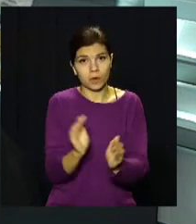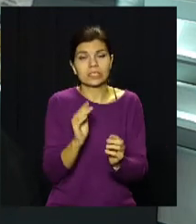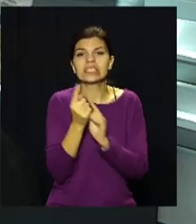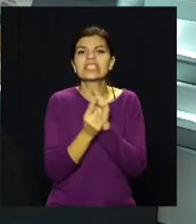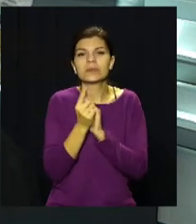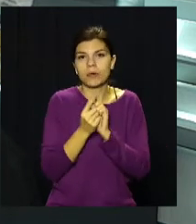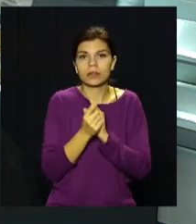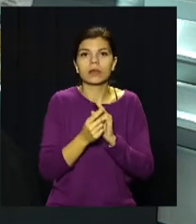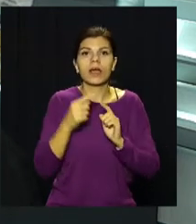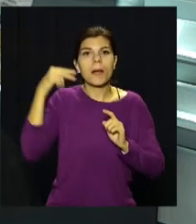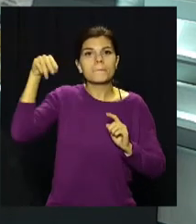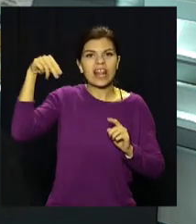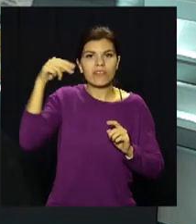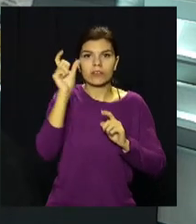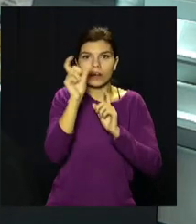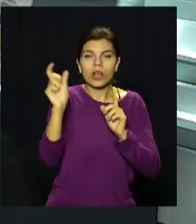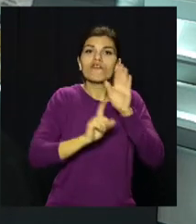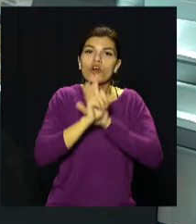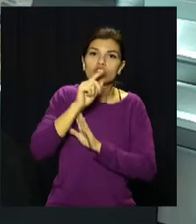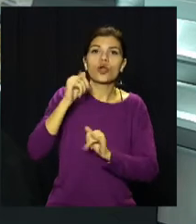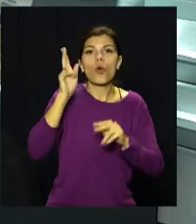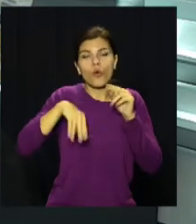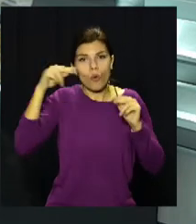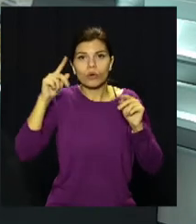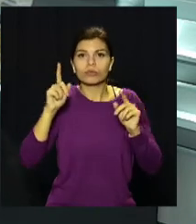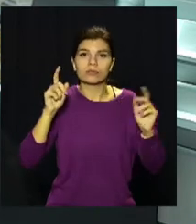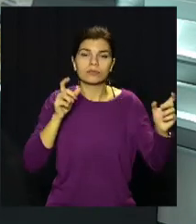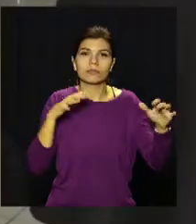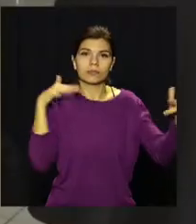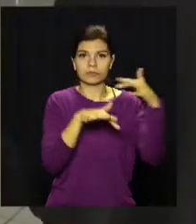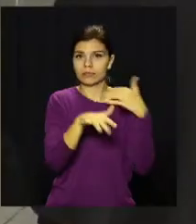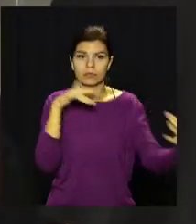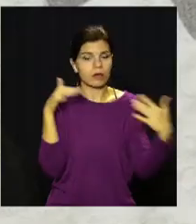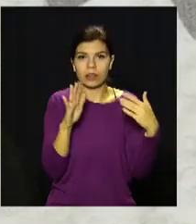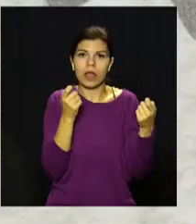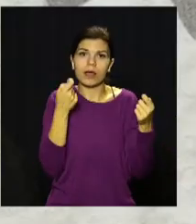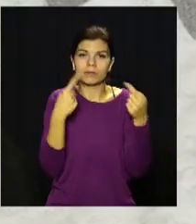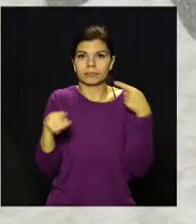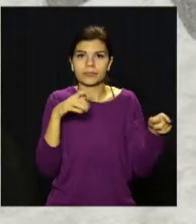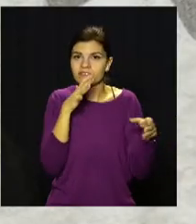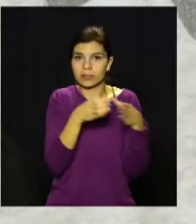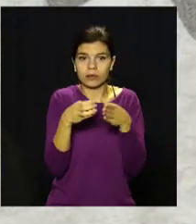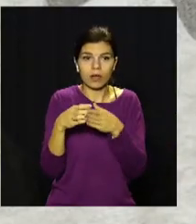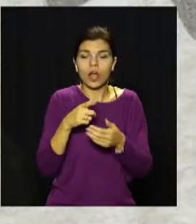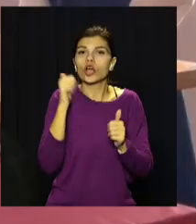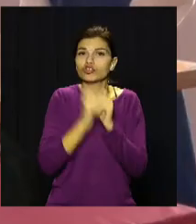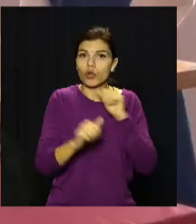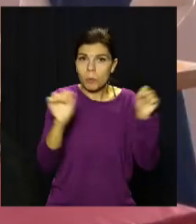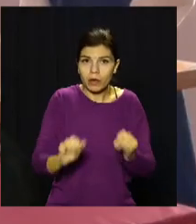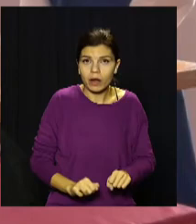змінити тривалість перерв, час початку та завершення занять. У закладах мають організовувати регулярне